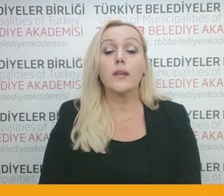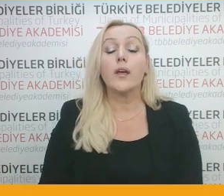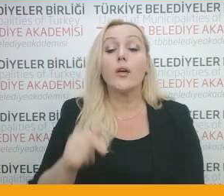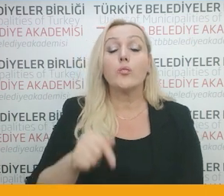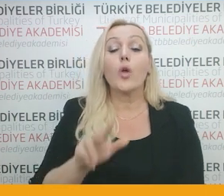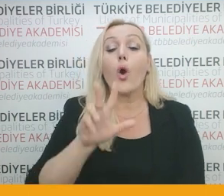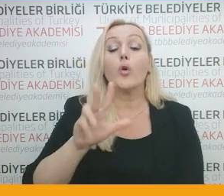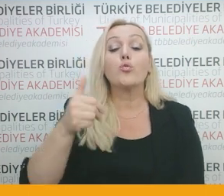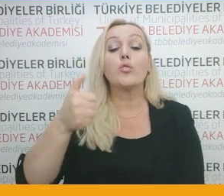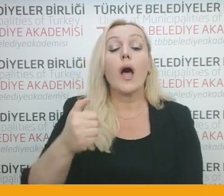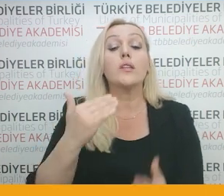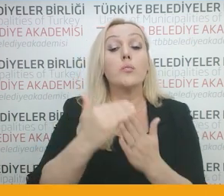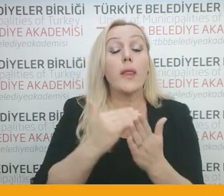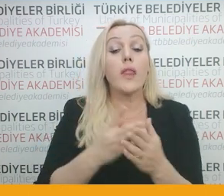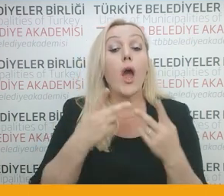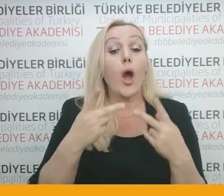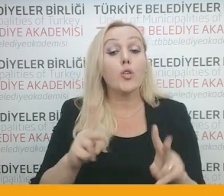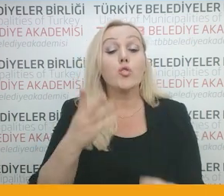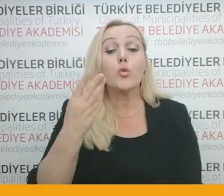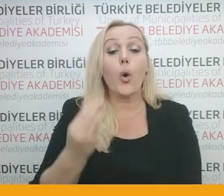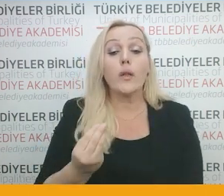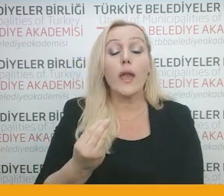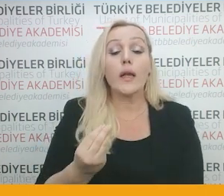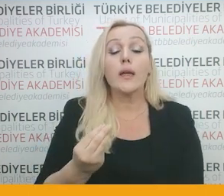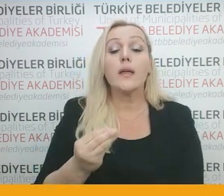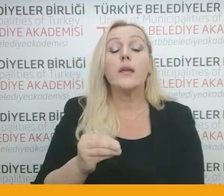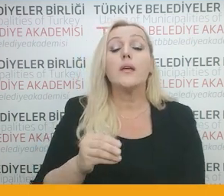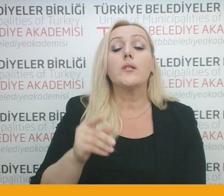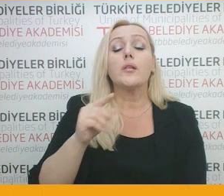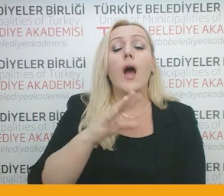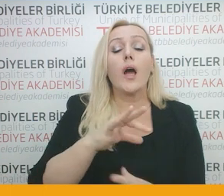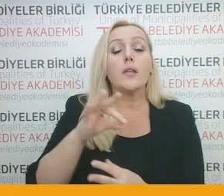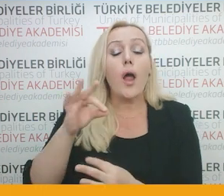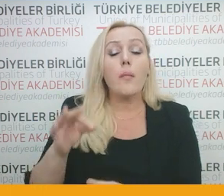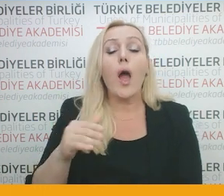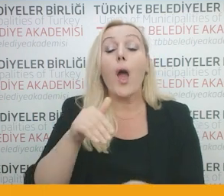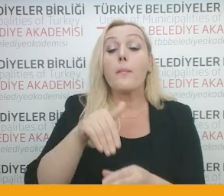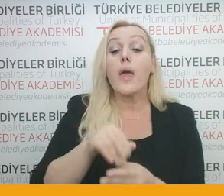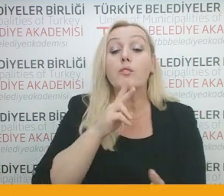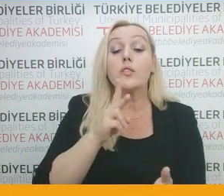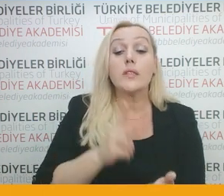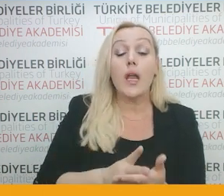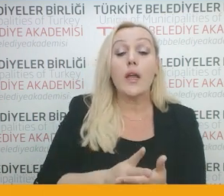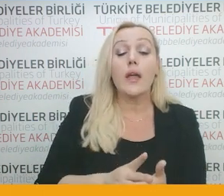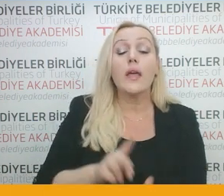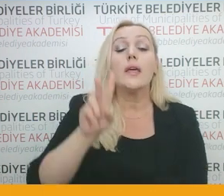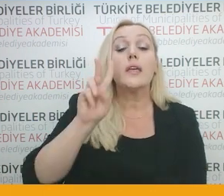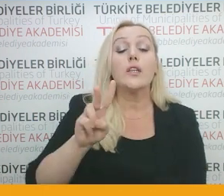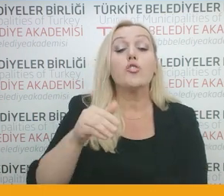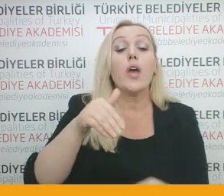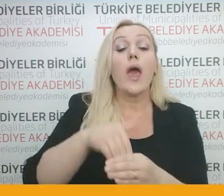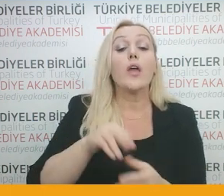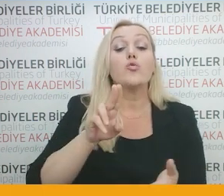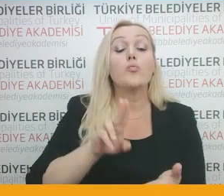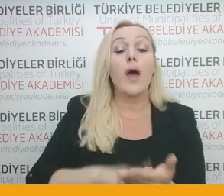Burada 36. maddede açık ve net. Birinci düzey arasındaki aktarmalar meclis kararıyla, ikinci düzey aktarmalar encümen